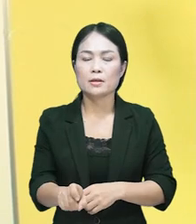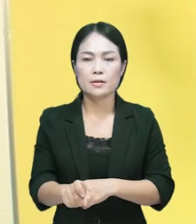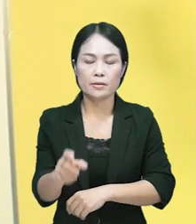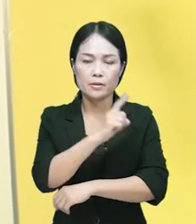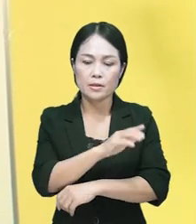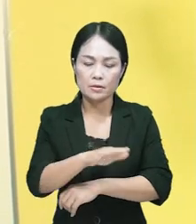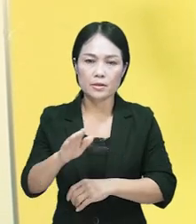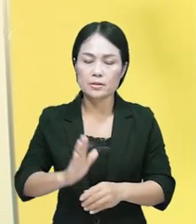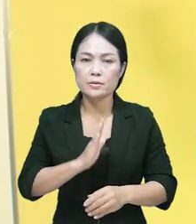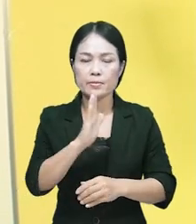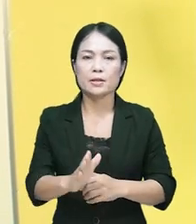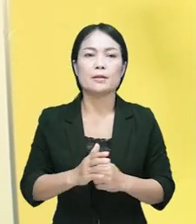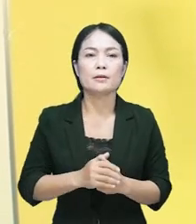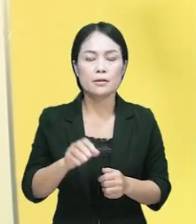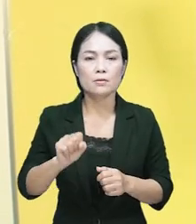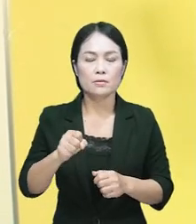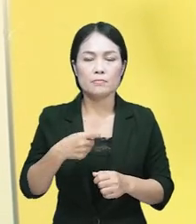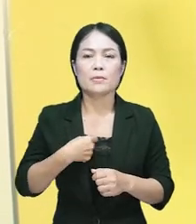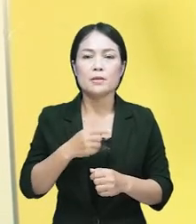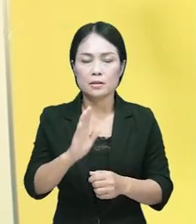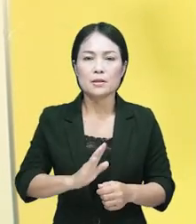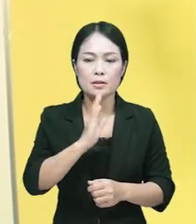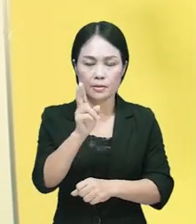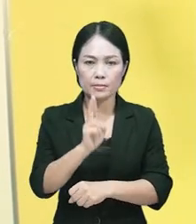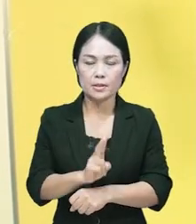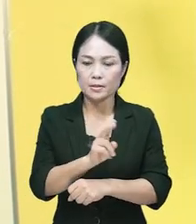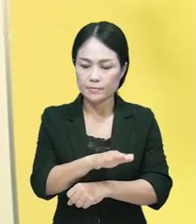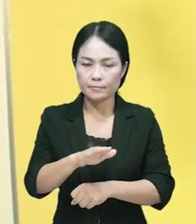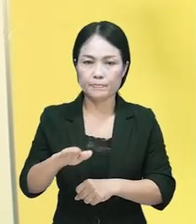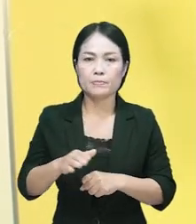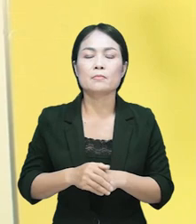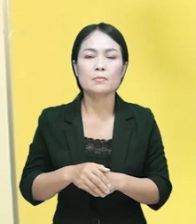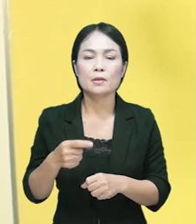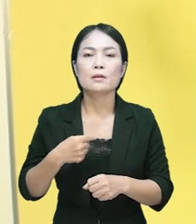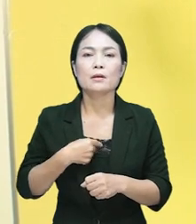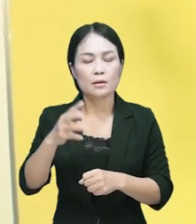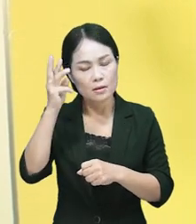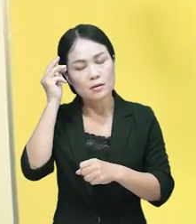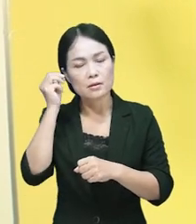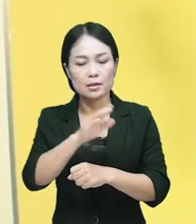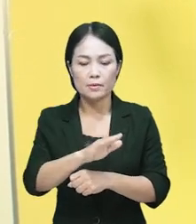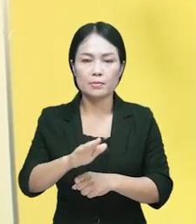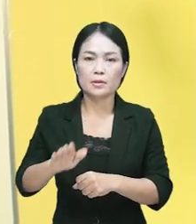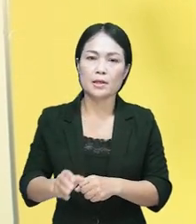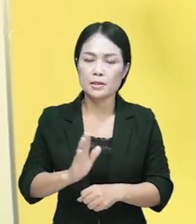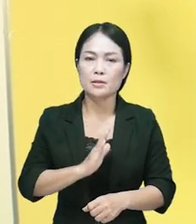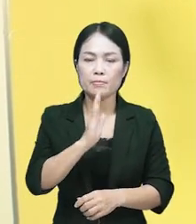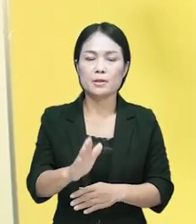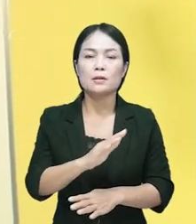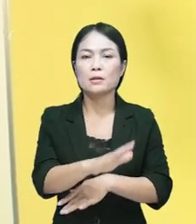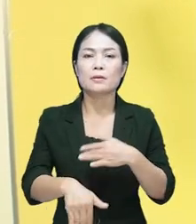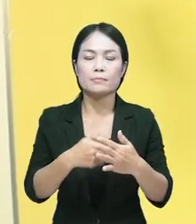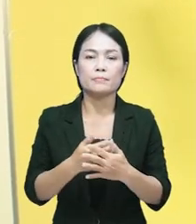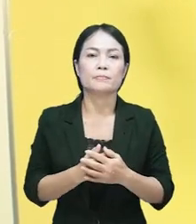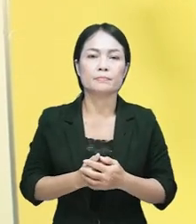សប្បាយជាទេចាចំណែកអ្នកគ្រូសុខសប្បាយជាធម្មតាណាកូនណាហើយអ្នកគ្រូក៏សង្ឃឹមថាកូនកូនទាំងអស់គ្នាសុខសប្បាយទាំងអស់គ្នា